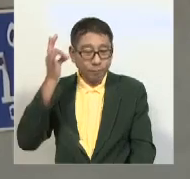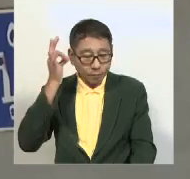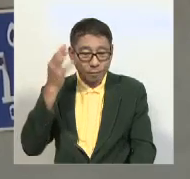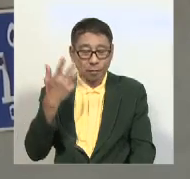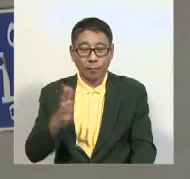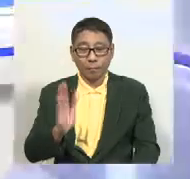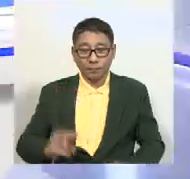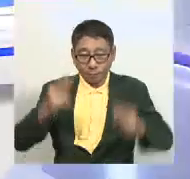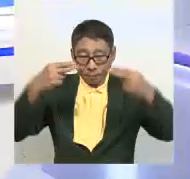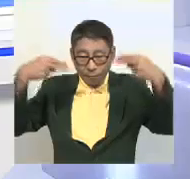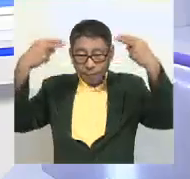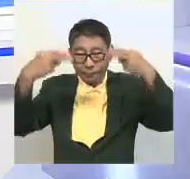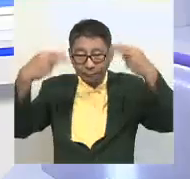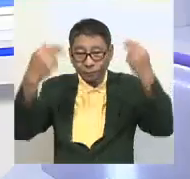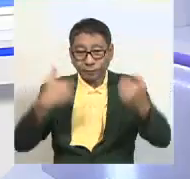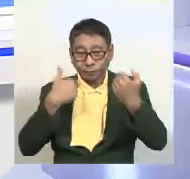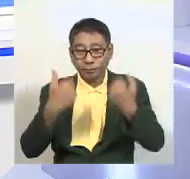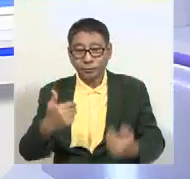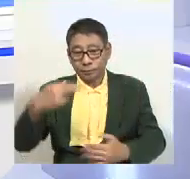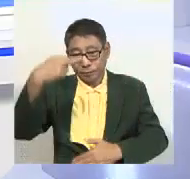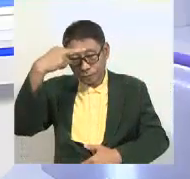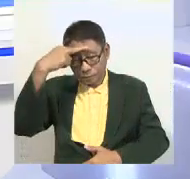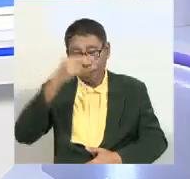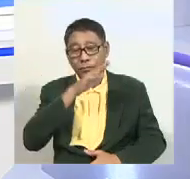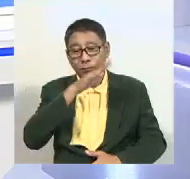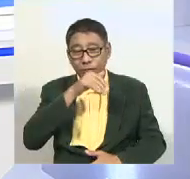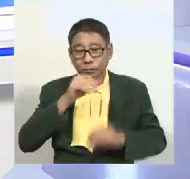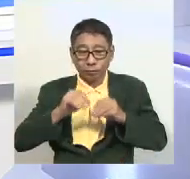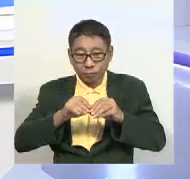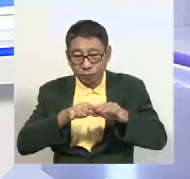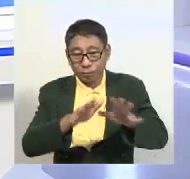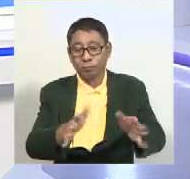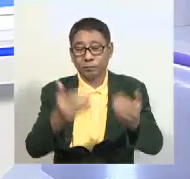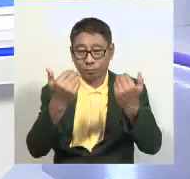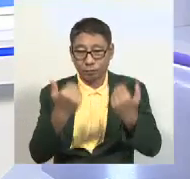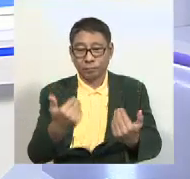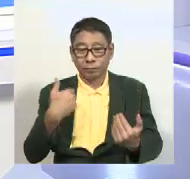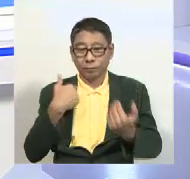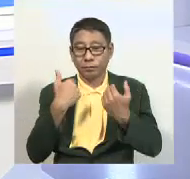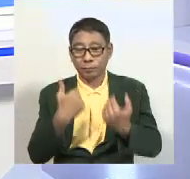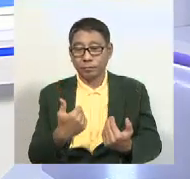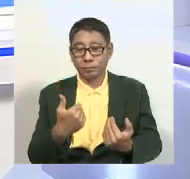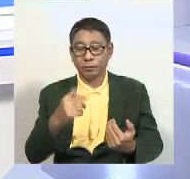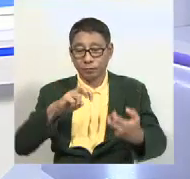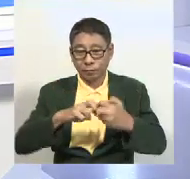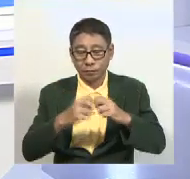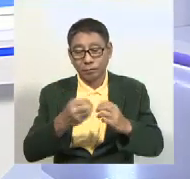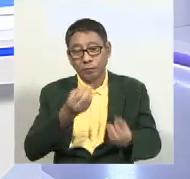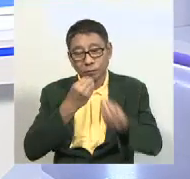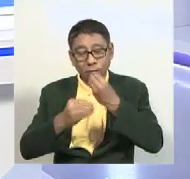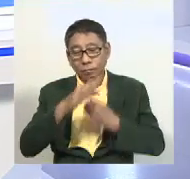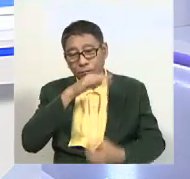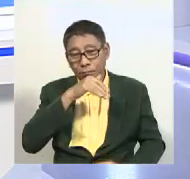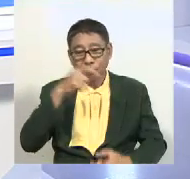นะคะหลายคนก็กังวลใจนะคะว่าเอ๊ะถ้ามีโรคอยู่ในหมูโดยเฉพาะอะฮีวาแอฟริกาในสุกรแบบนี้จะกินหมู